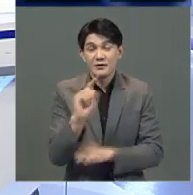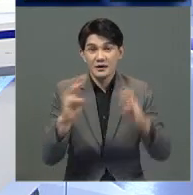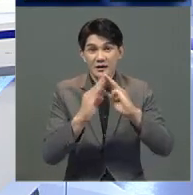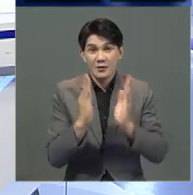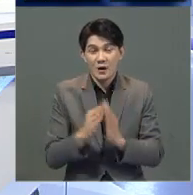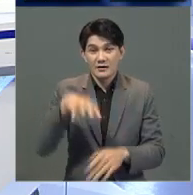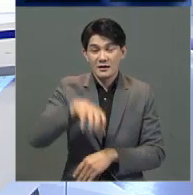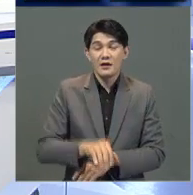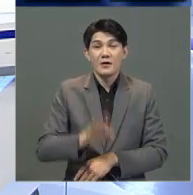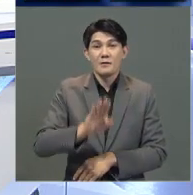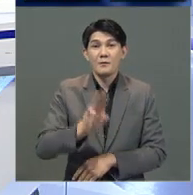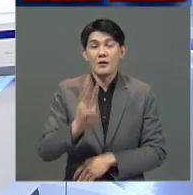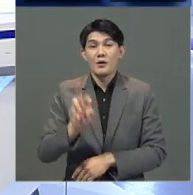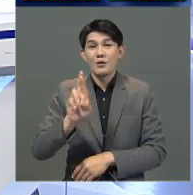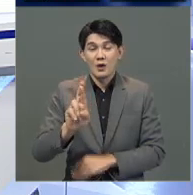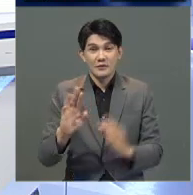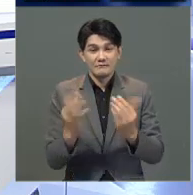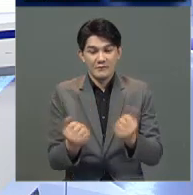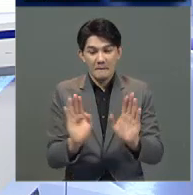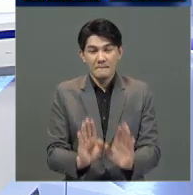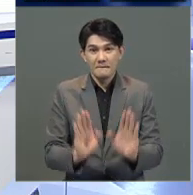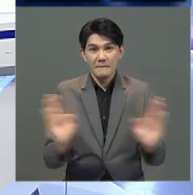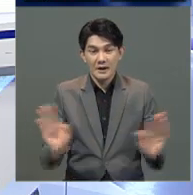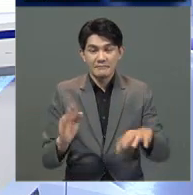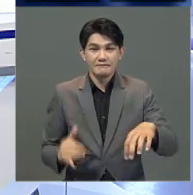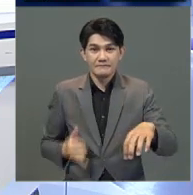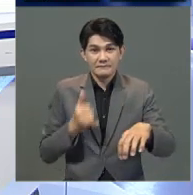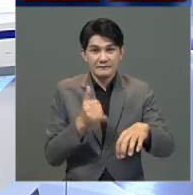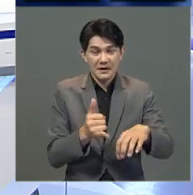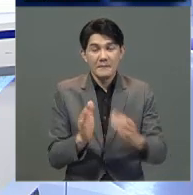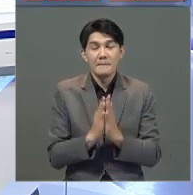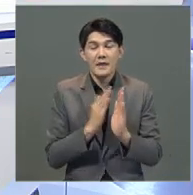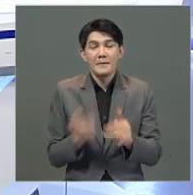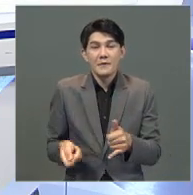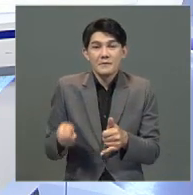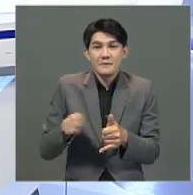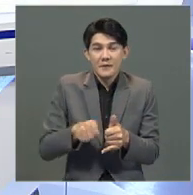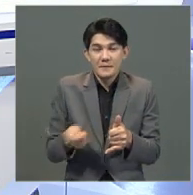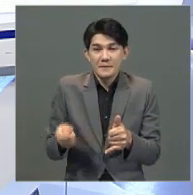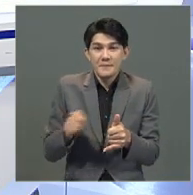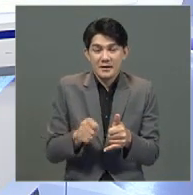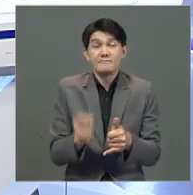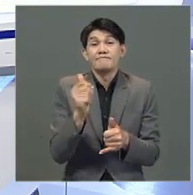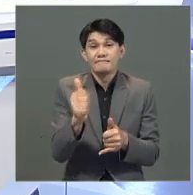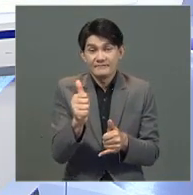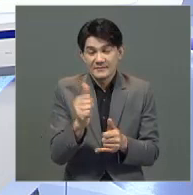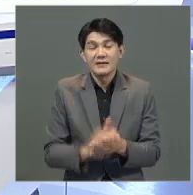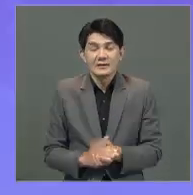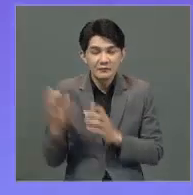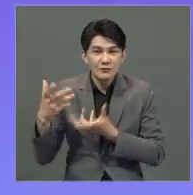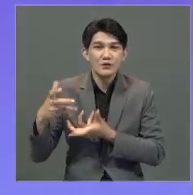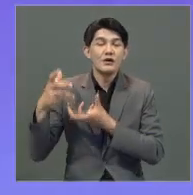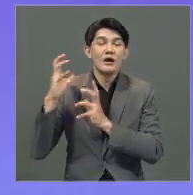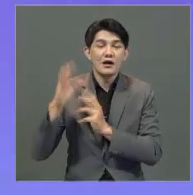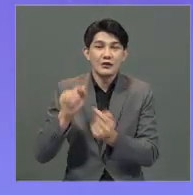วัดบุวรรณ์นิเวศราชวรวิหารนะคะเปิดให้พุทธศาสนิกชนเนี่ยได้สรงน้ำพระเพื่อความเป็นสิริมงคลคือเป็นควันหลงย้อน